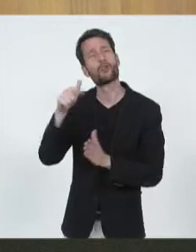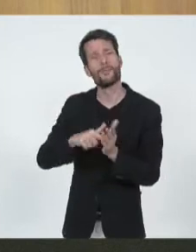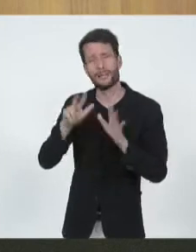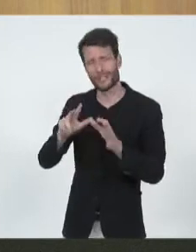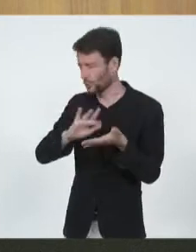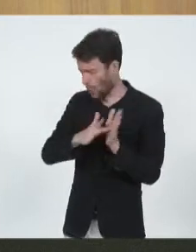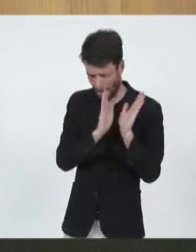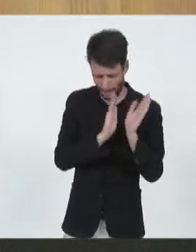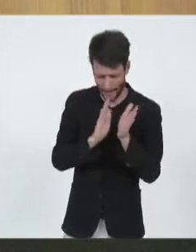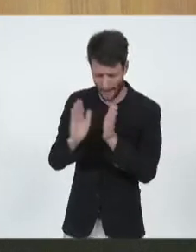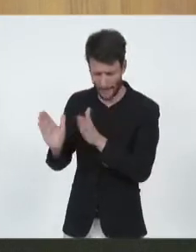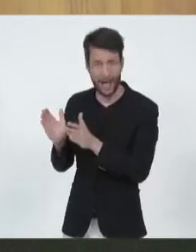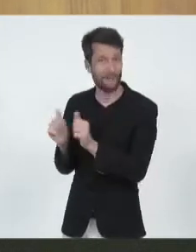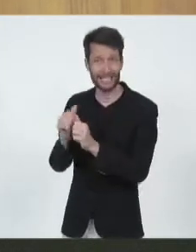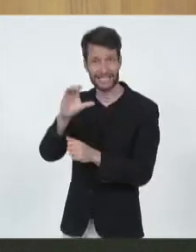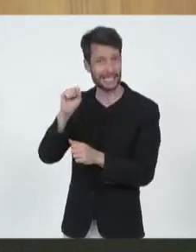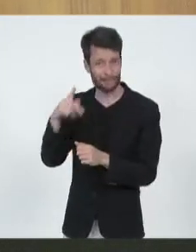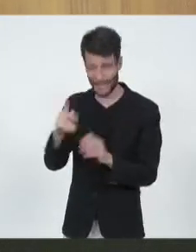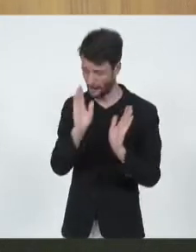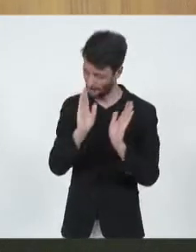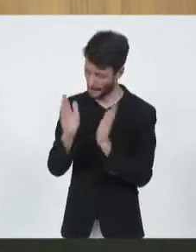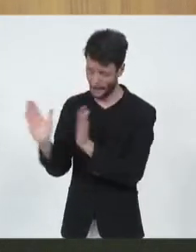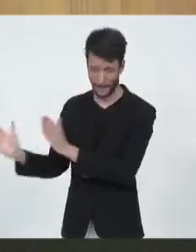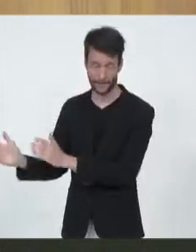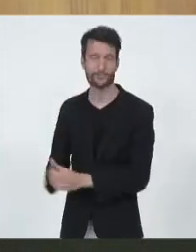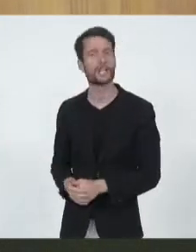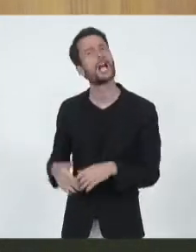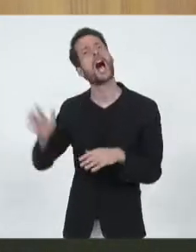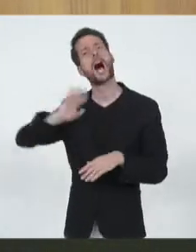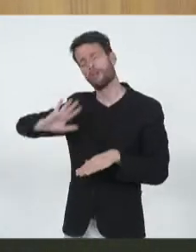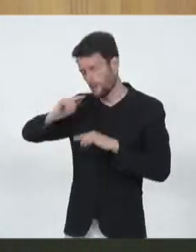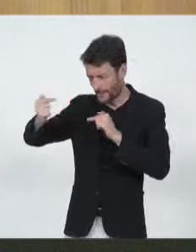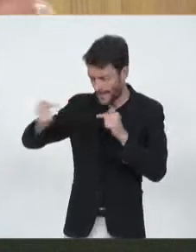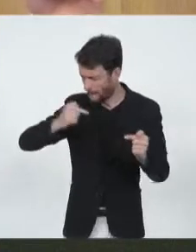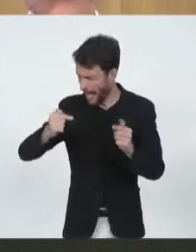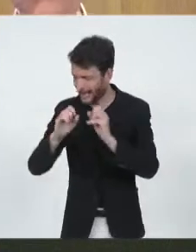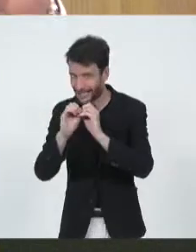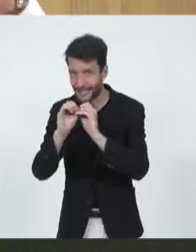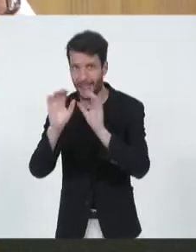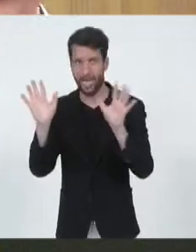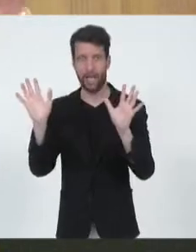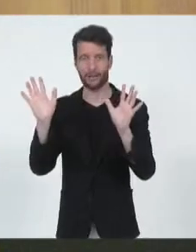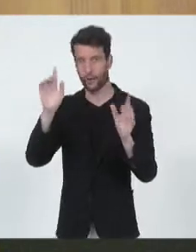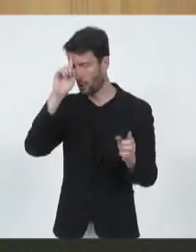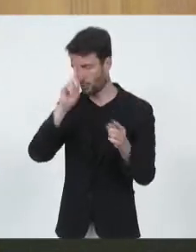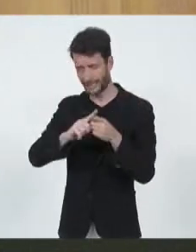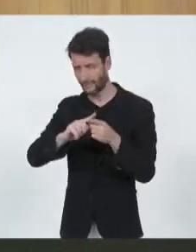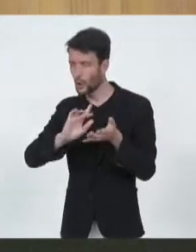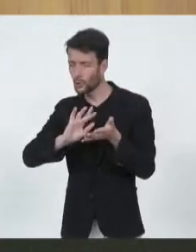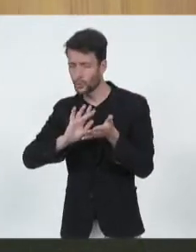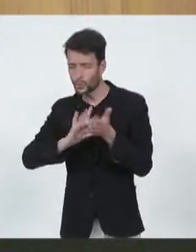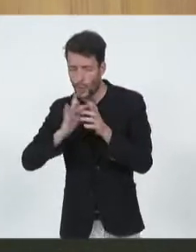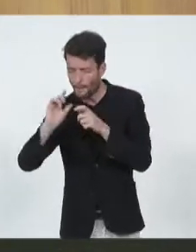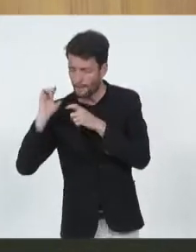notre concessionnaire, où nous avions à l'époque débattu très clairement pour une visibilité sur l'ensemble du contrat